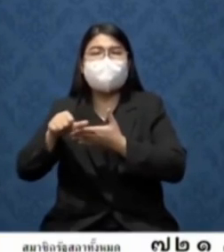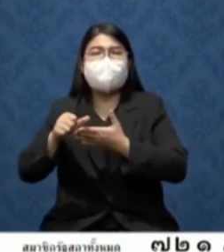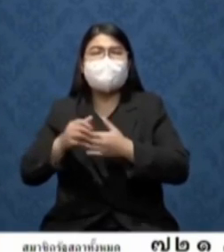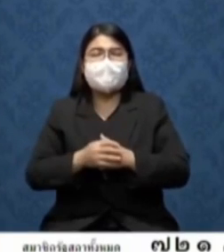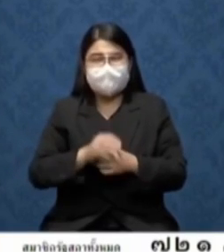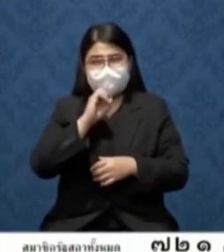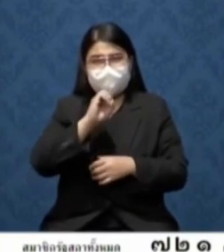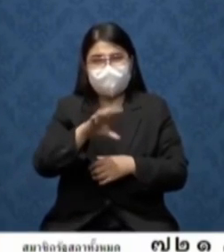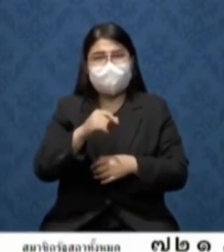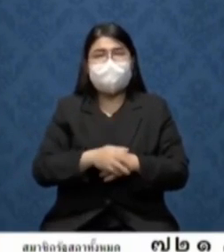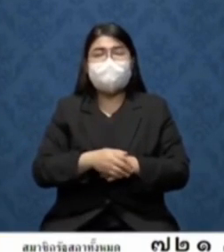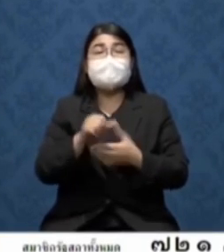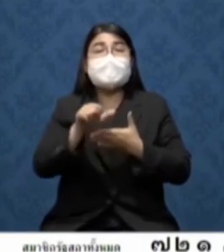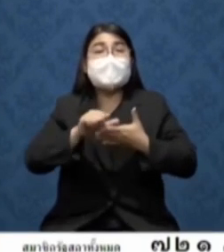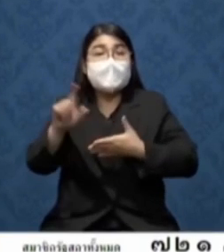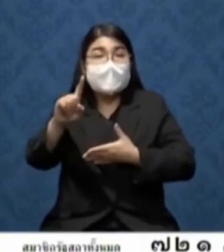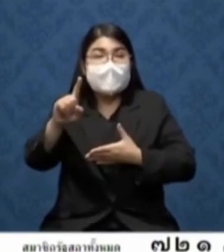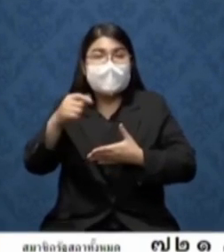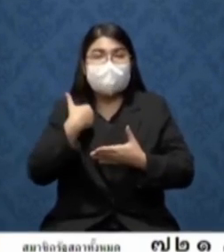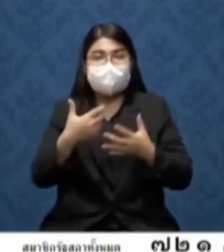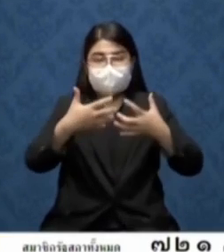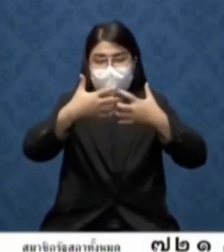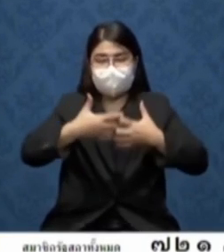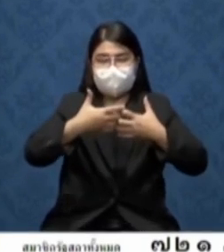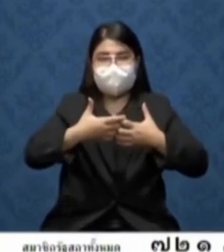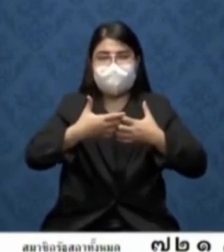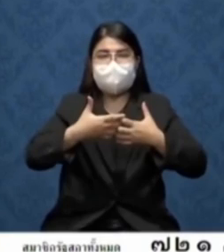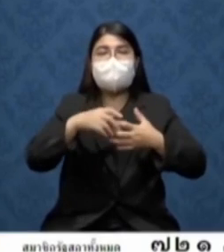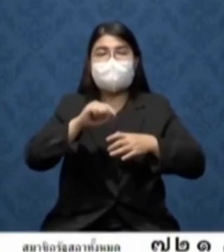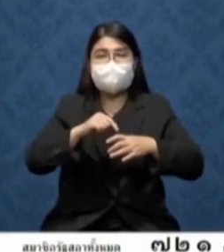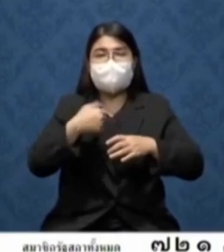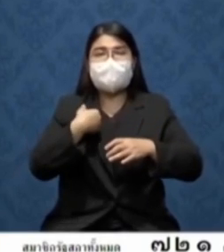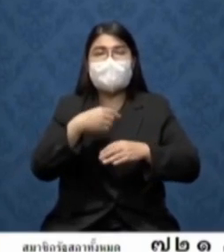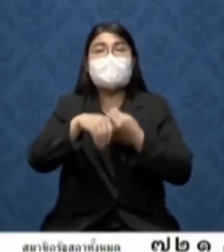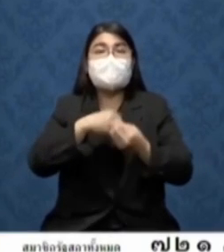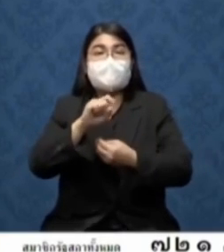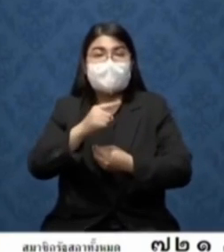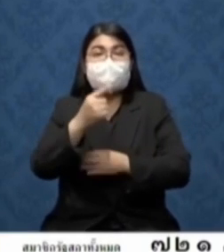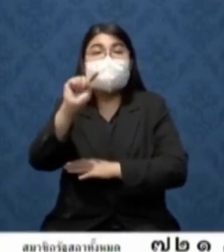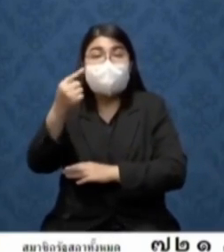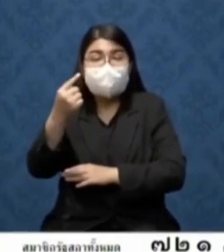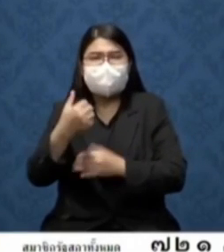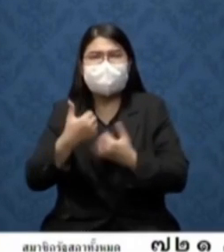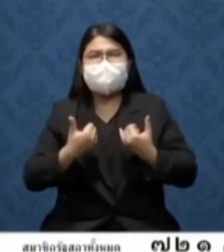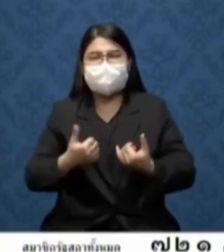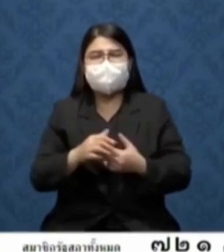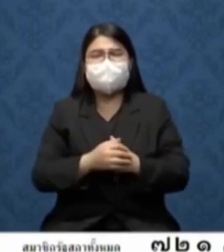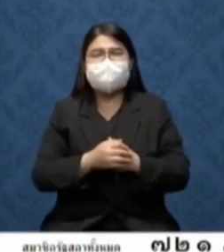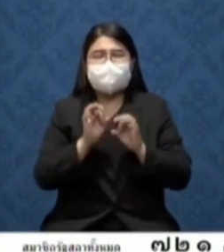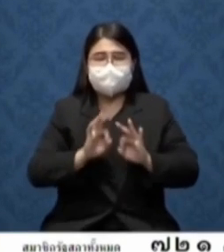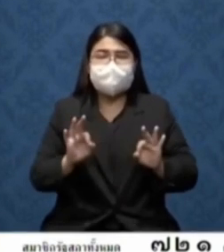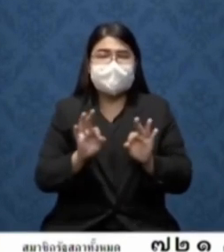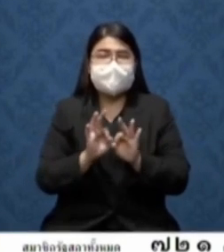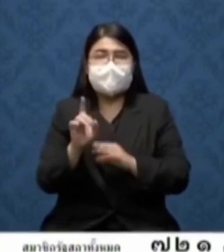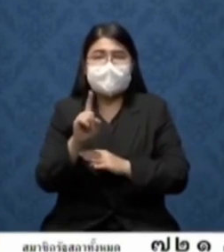ปิดตัวเครื่องจักรเศรษฐกิจตัวใหม่ของประเทศไทยหลักใหญ่ใจความของร่างปลดล็อกท้องถิ่นอยู่